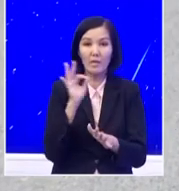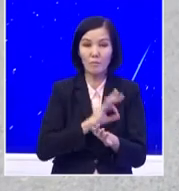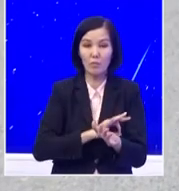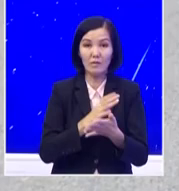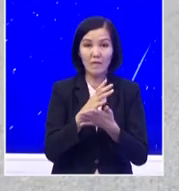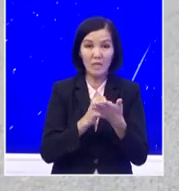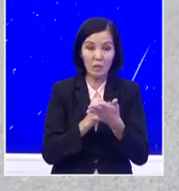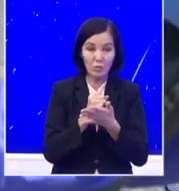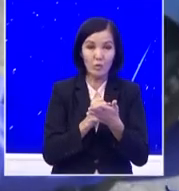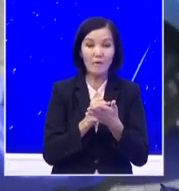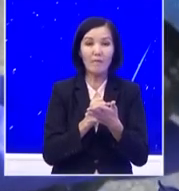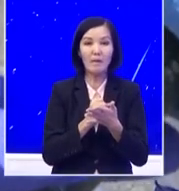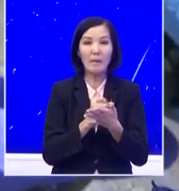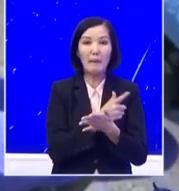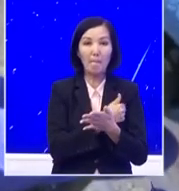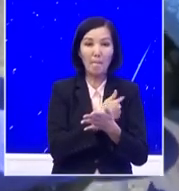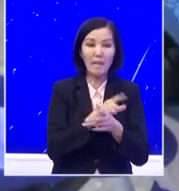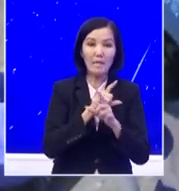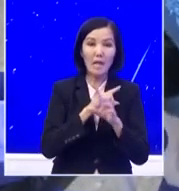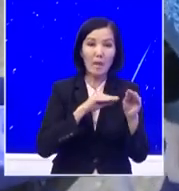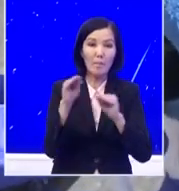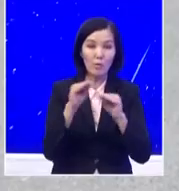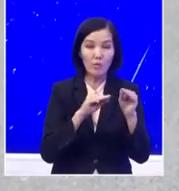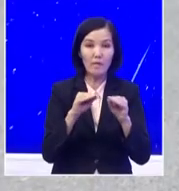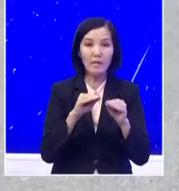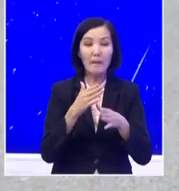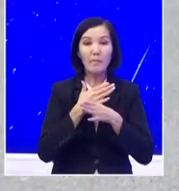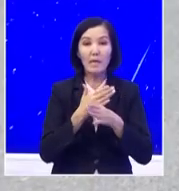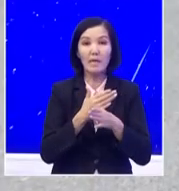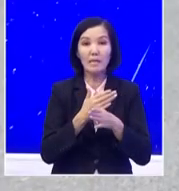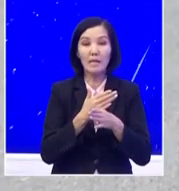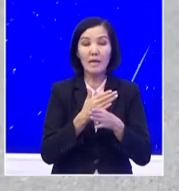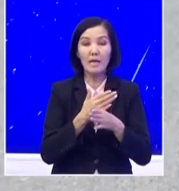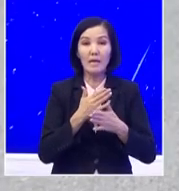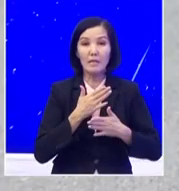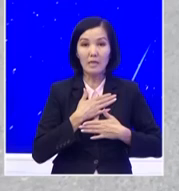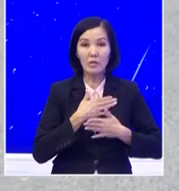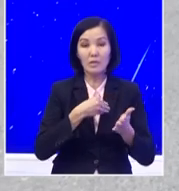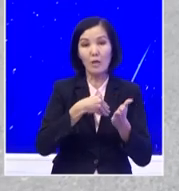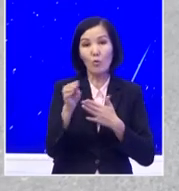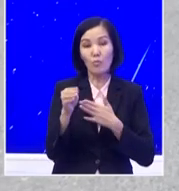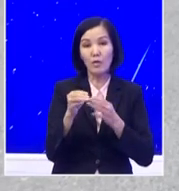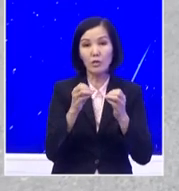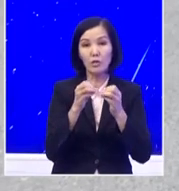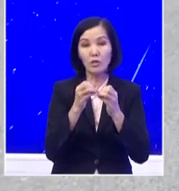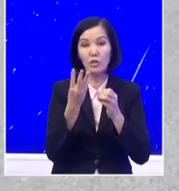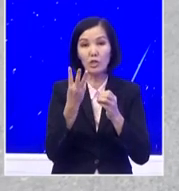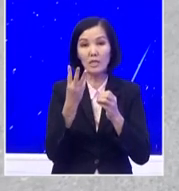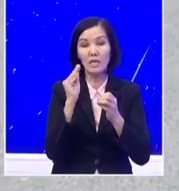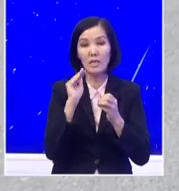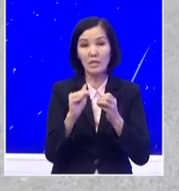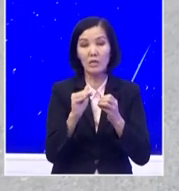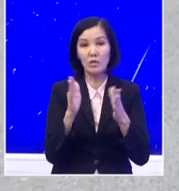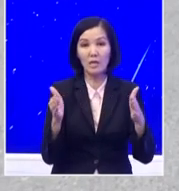ресурсов, правильное использование медоборудования. Благодаря нашему вот такому движению были закуплены 4000